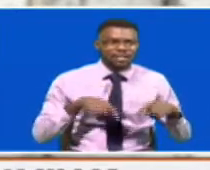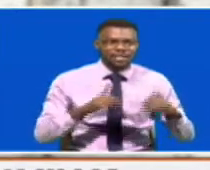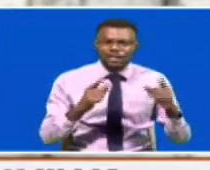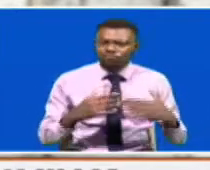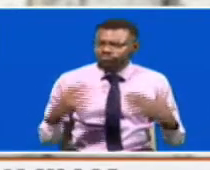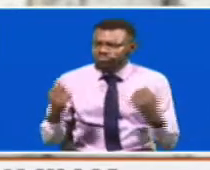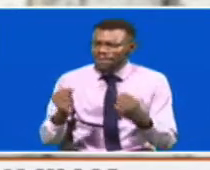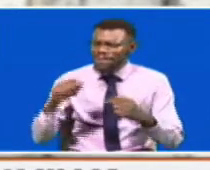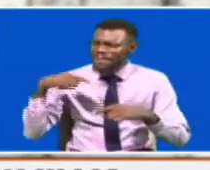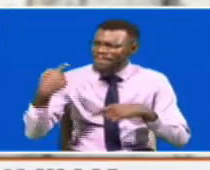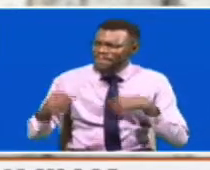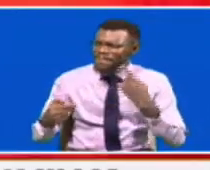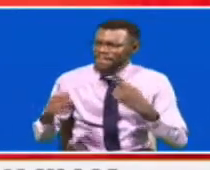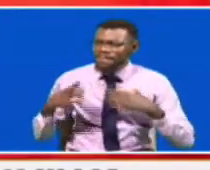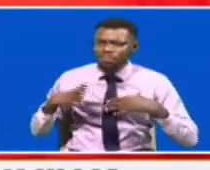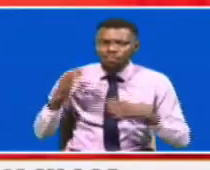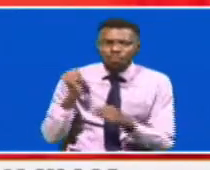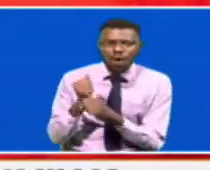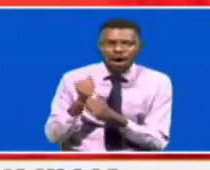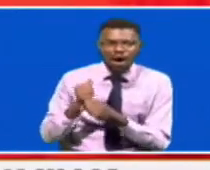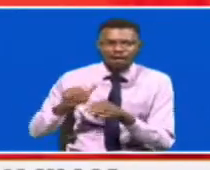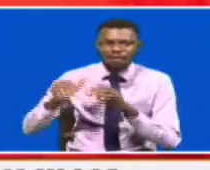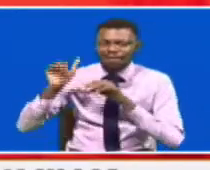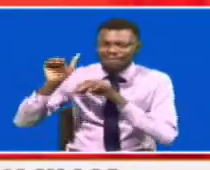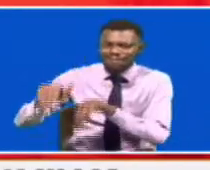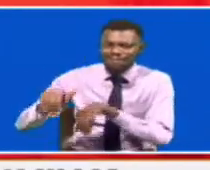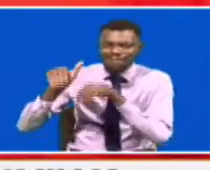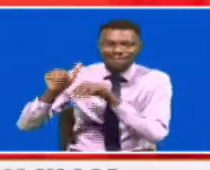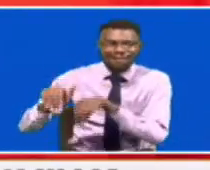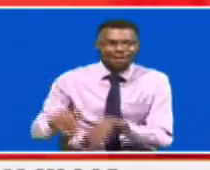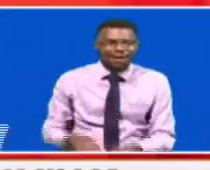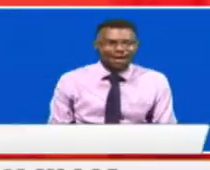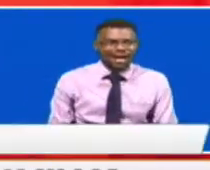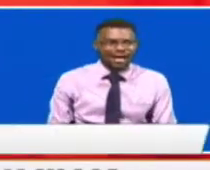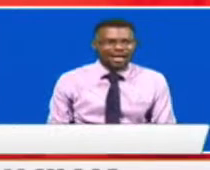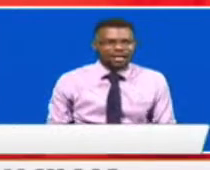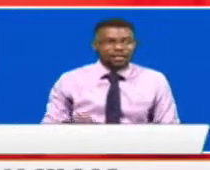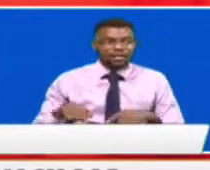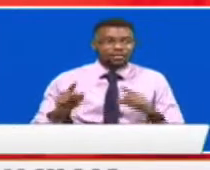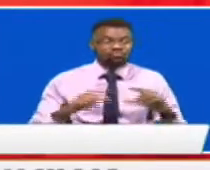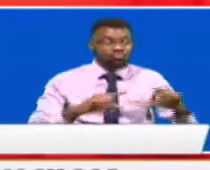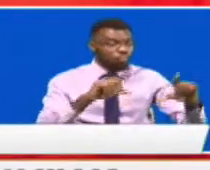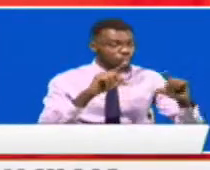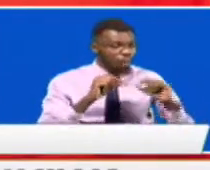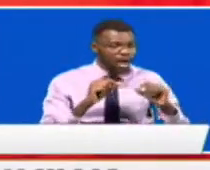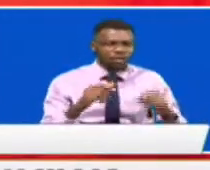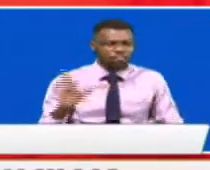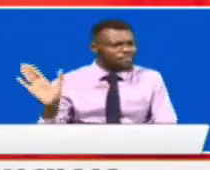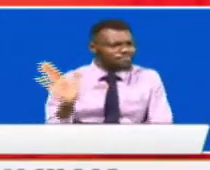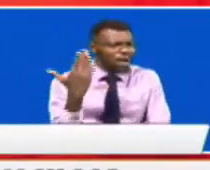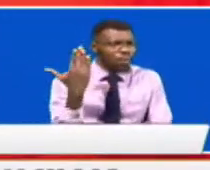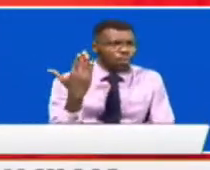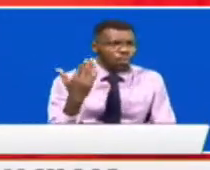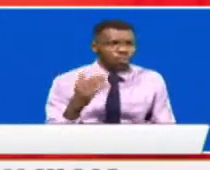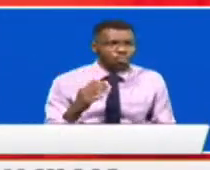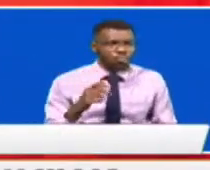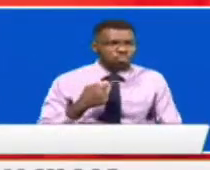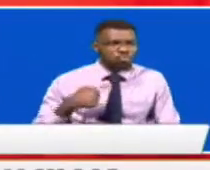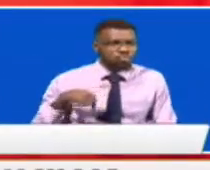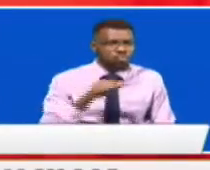akichapa hao wafanyikazi. Yeye akatukuta akaanza kutuambia tutoke. Si ndio